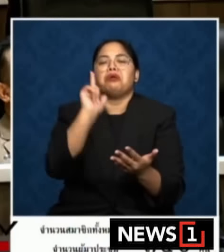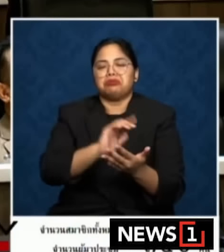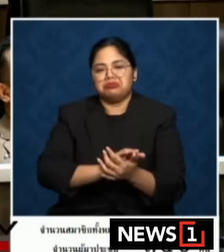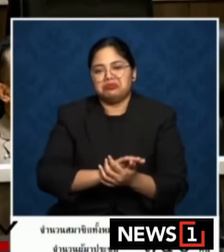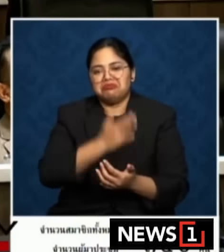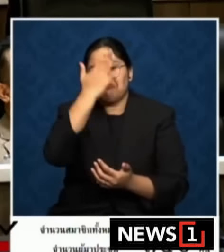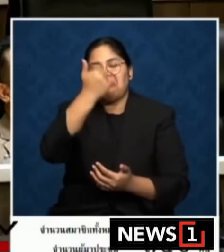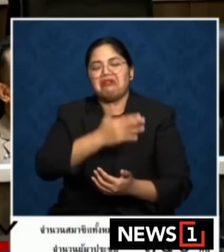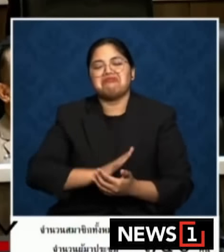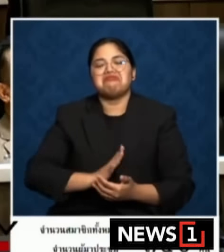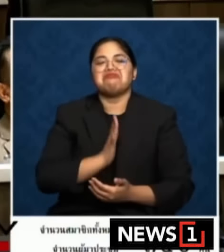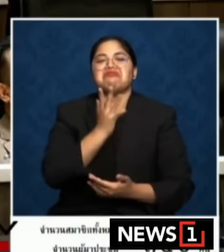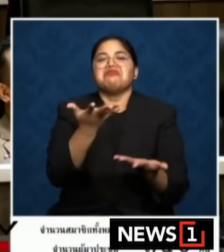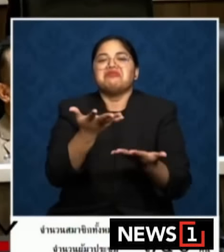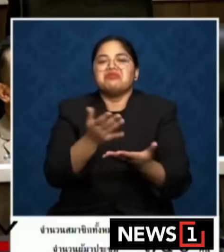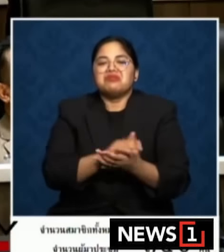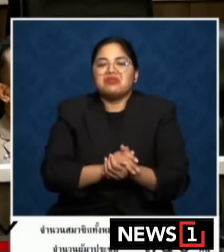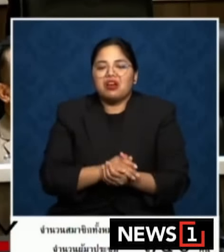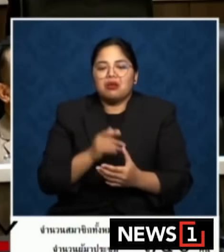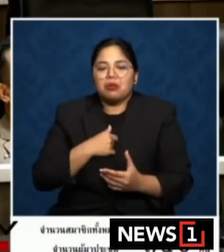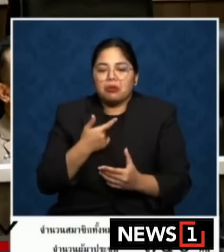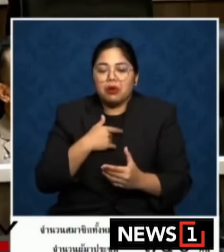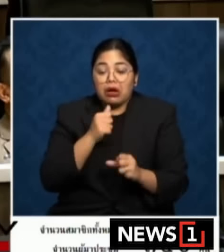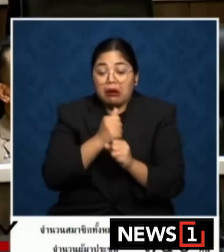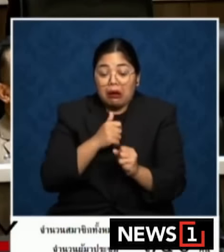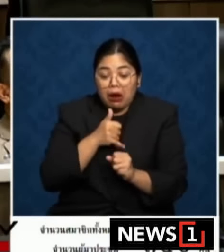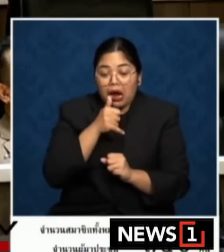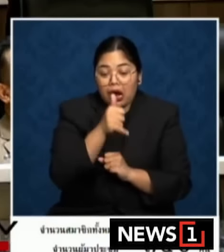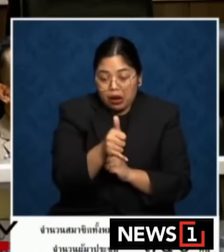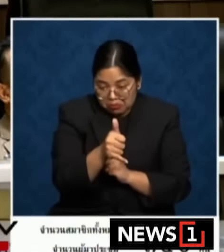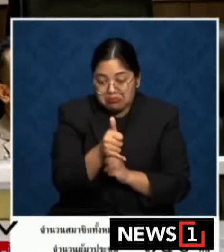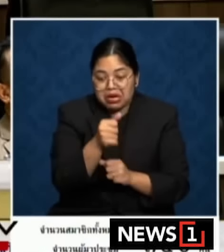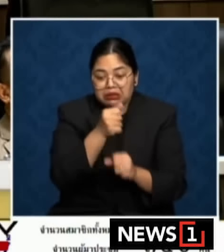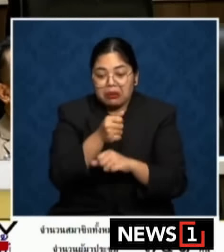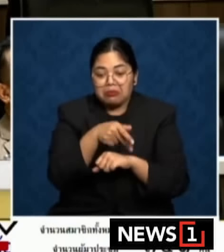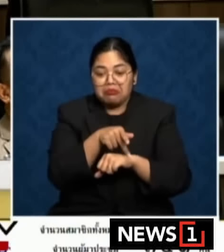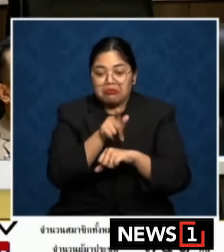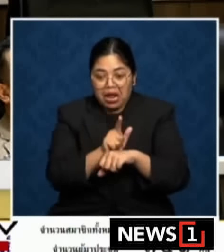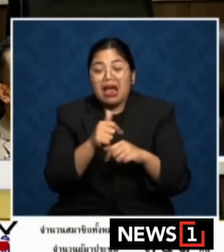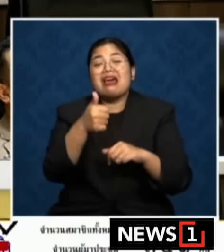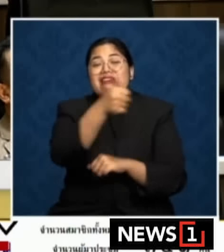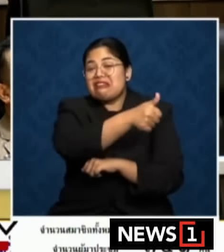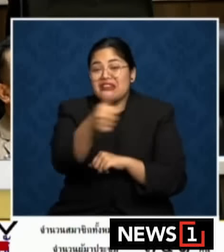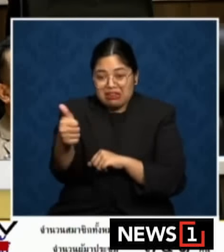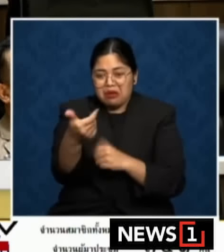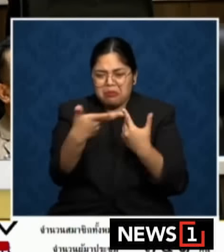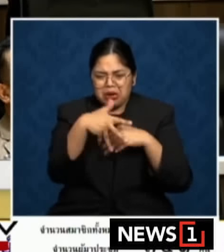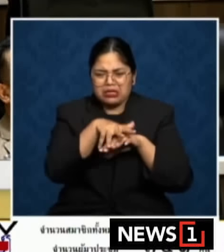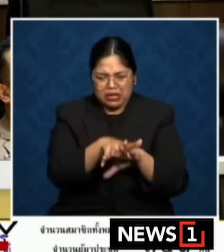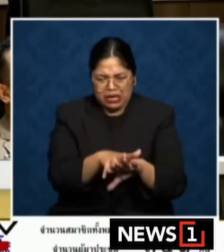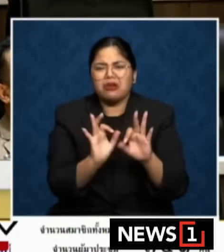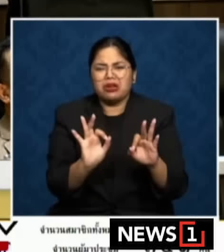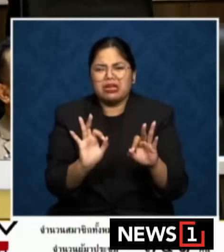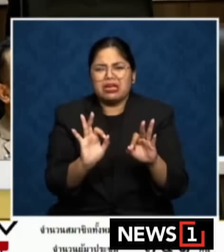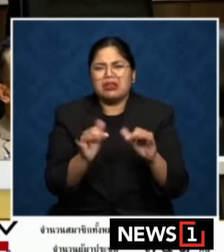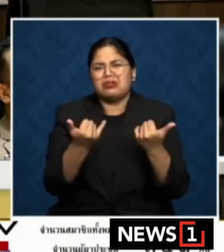ไปแบบไม่ใช่ไปแบบนี้คือต้องเข้าตามตรอกออกตามประตูไม่ใช่ไปแบบโคจรบอกไม่เห็นจะมีใครม